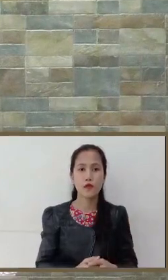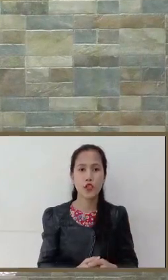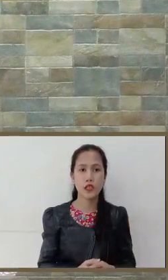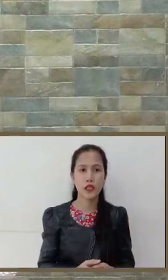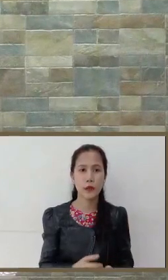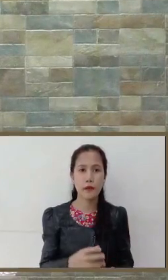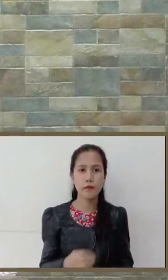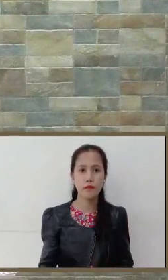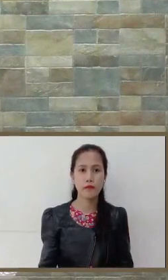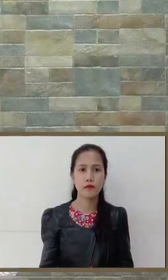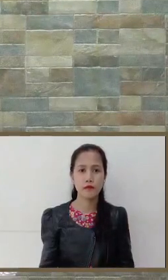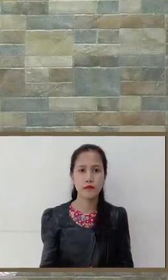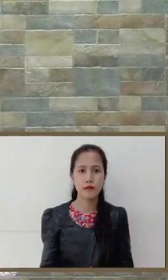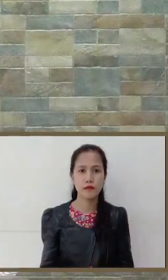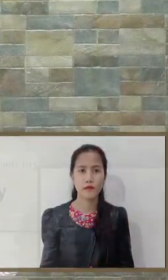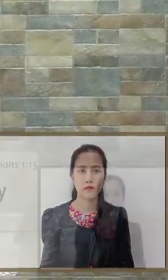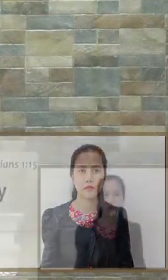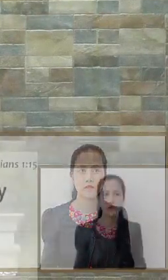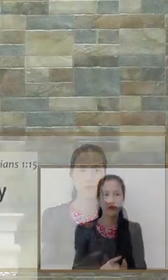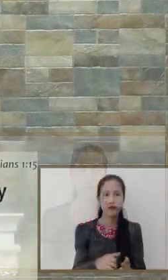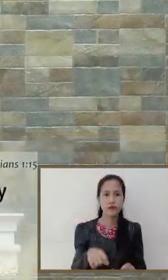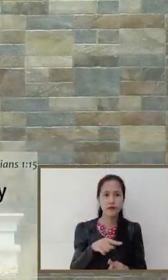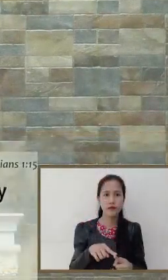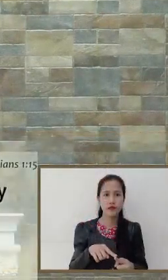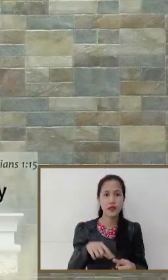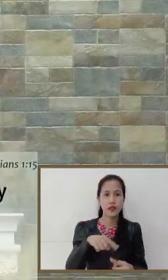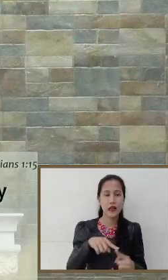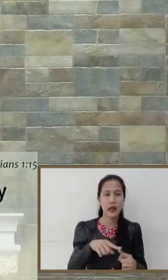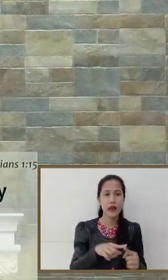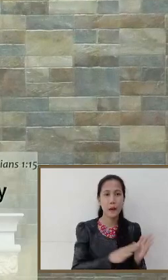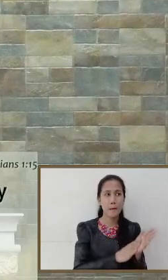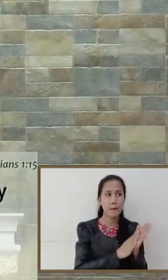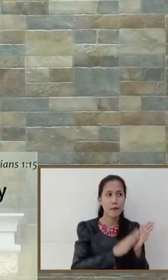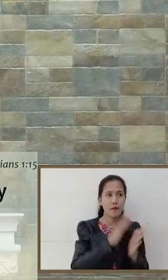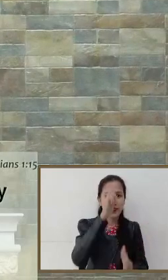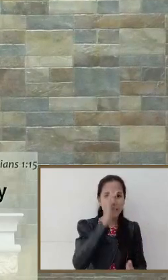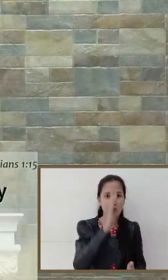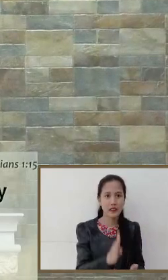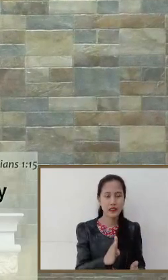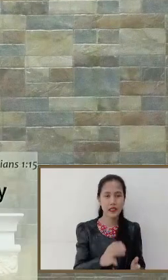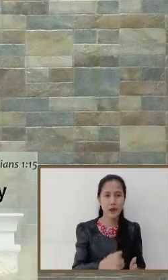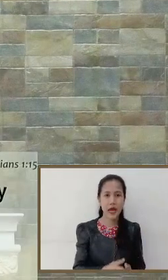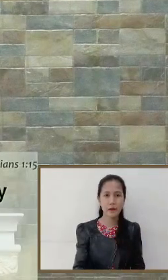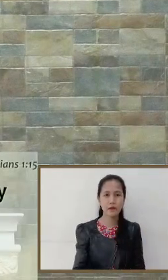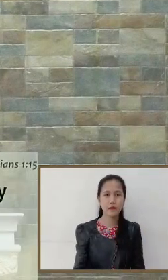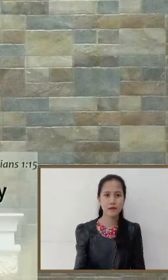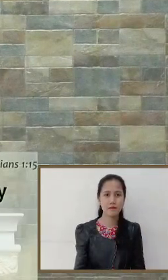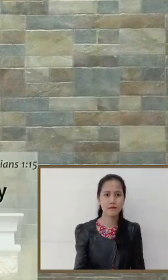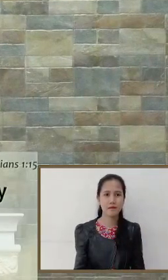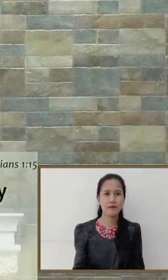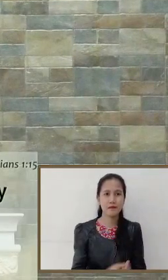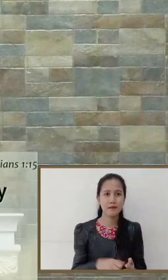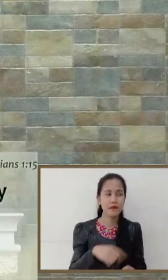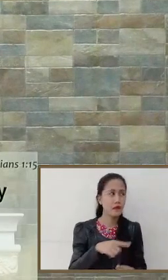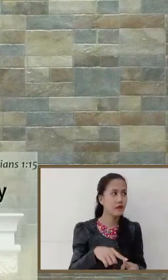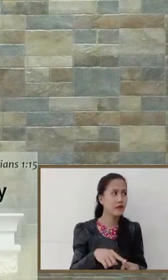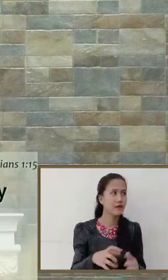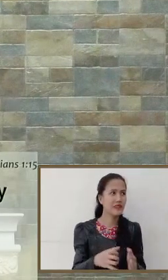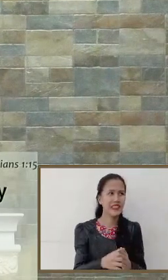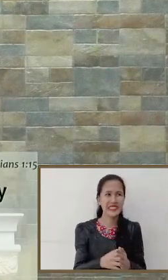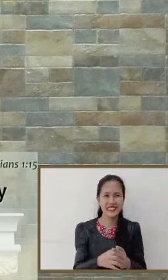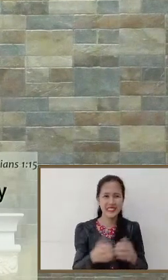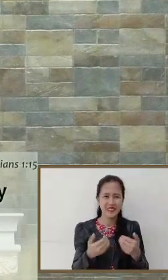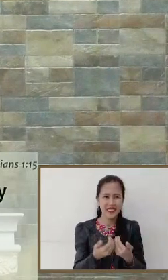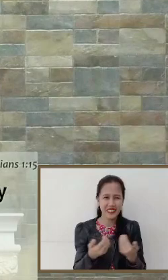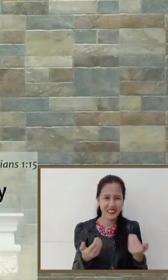verse number 15, "But when it pleased God," pinasok niya na po ang Panginoon, "who separated me from